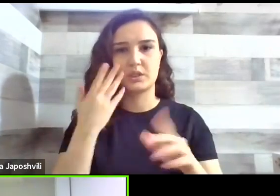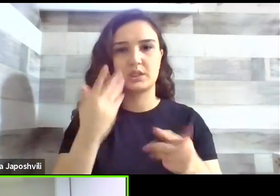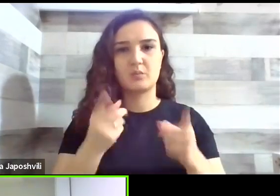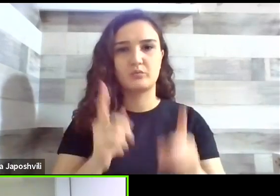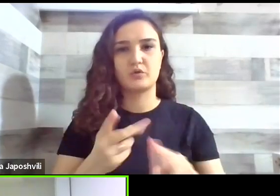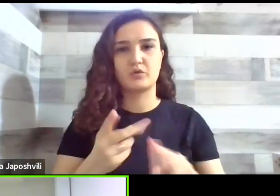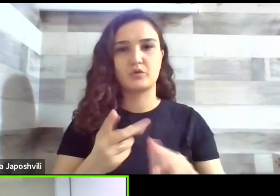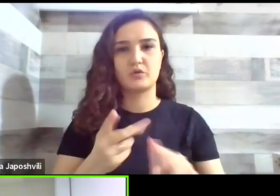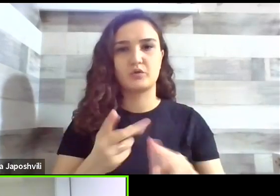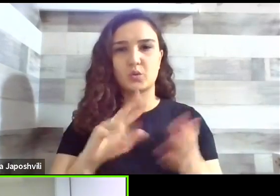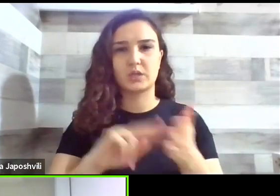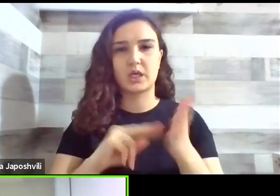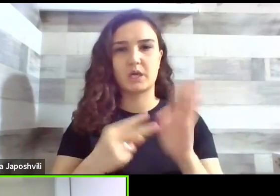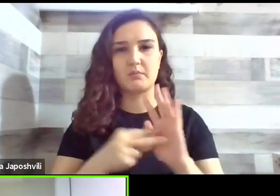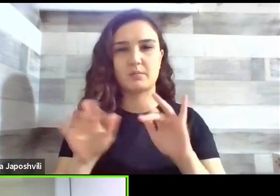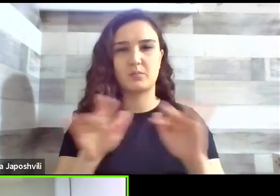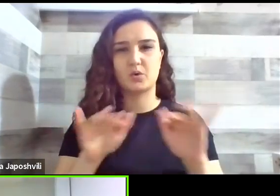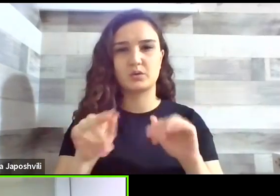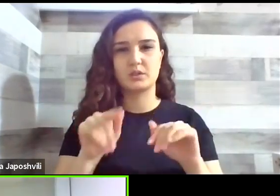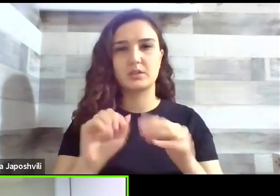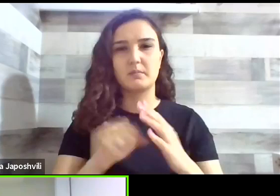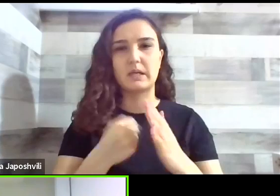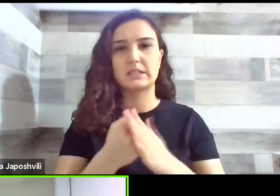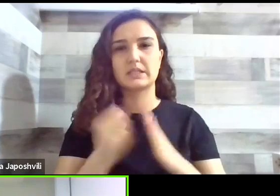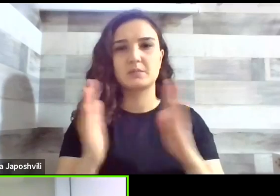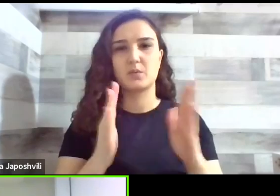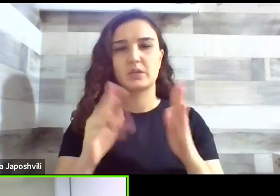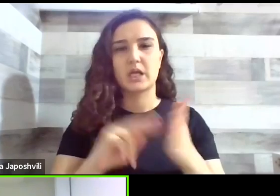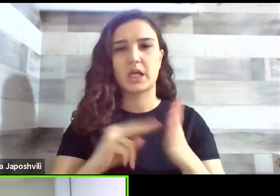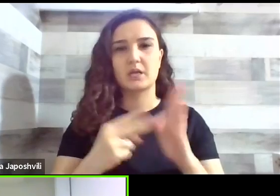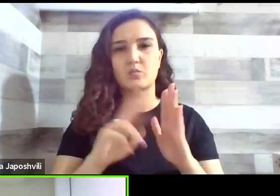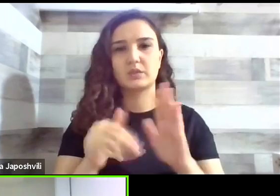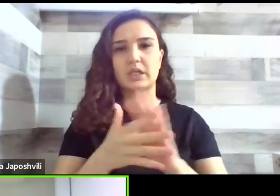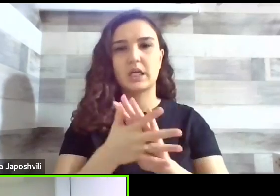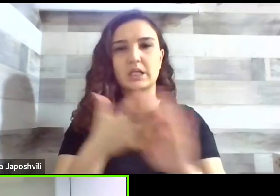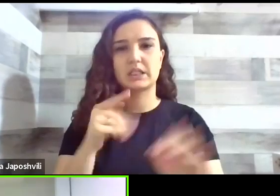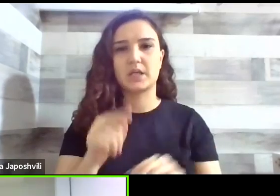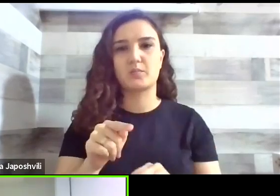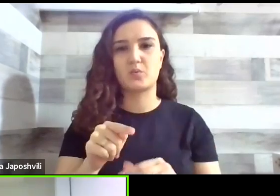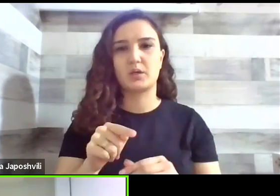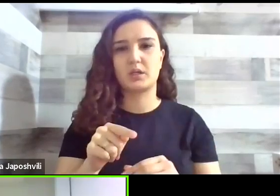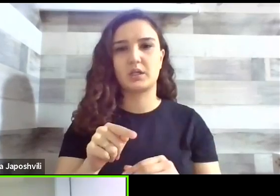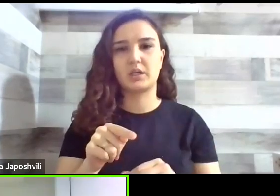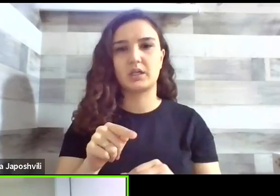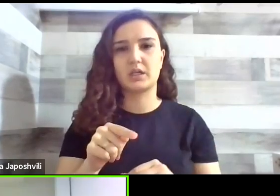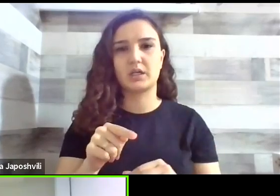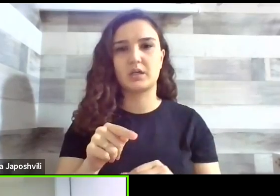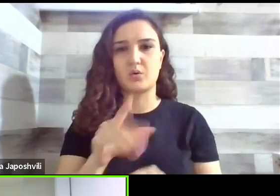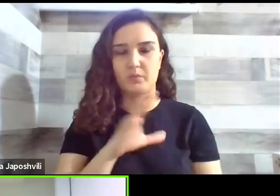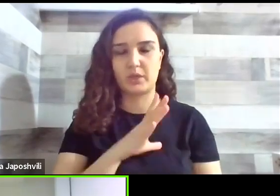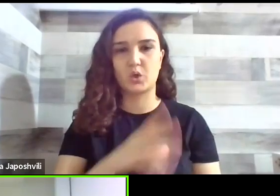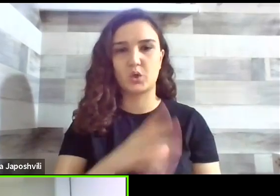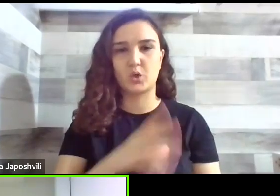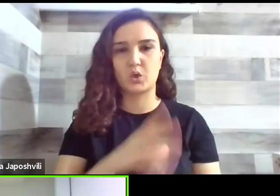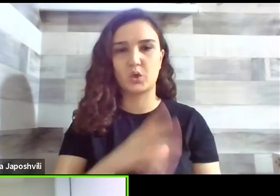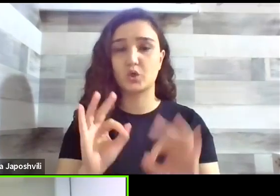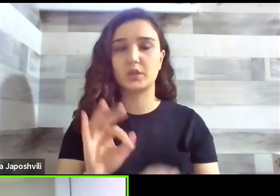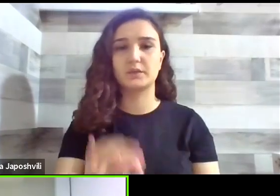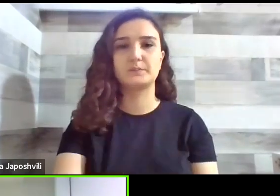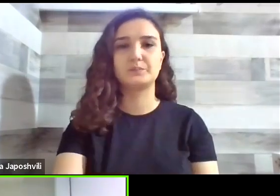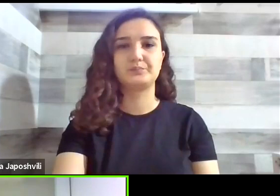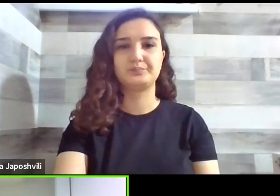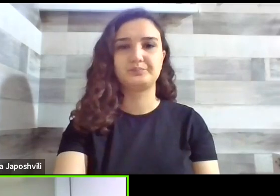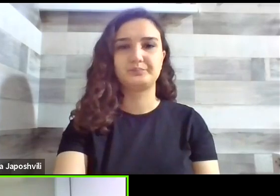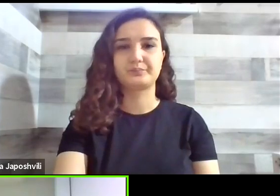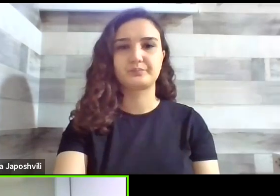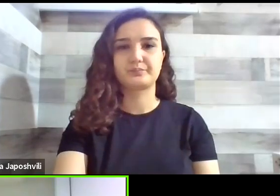არ იყო დაგეგმილი პროცესი, მაქსიმალურად დაგეგმილი და გააზრებული გაგვეხადა. და სწორედ აი ამ